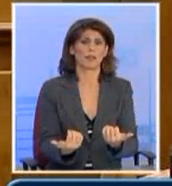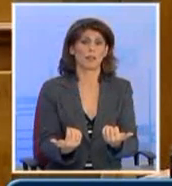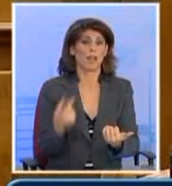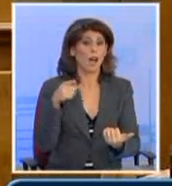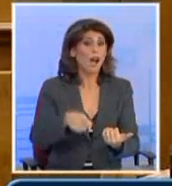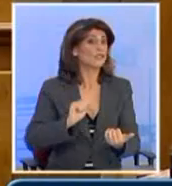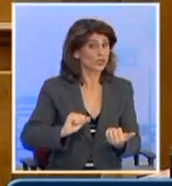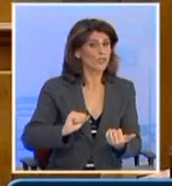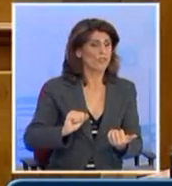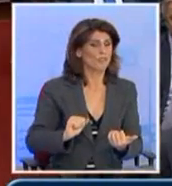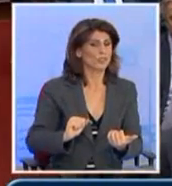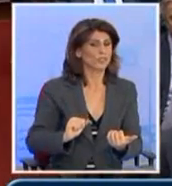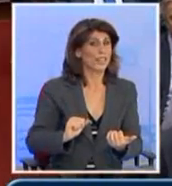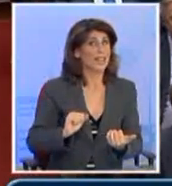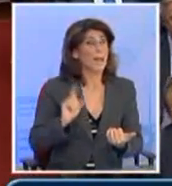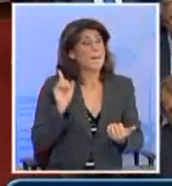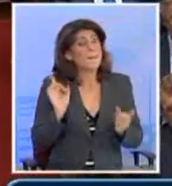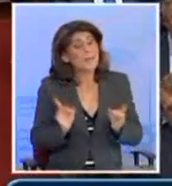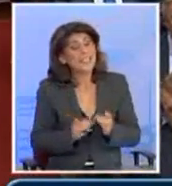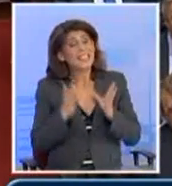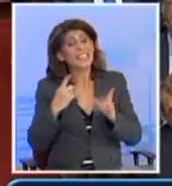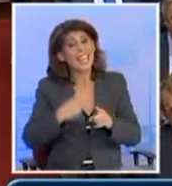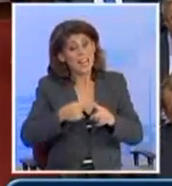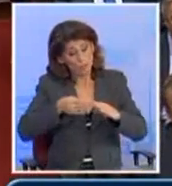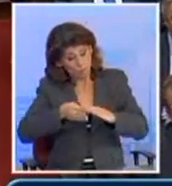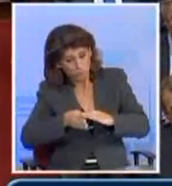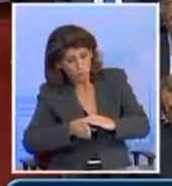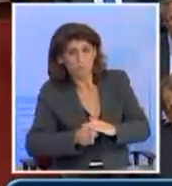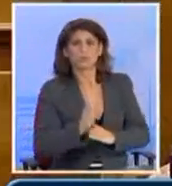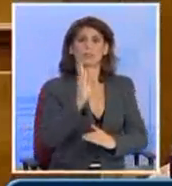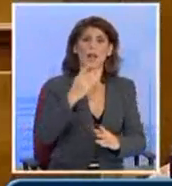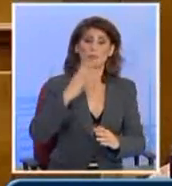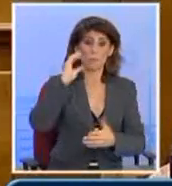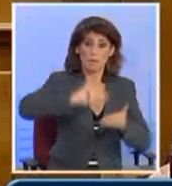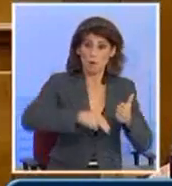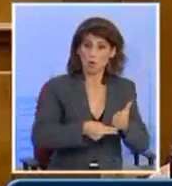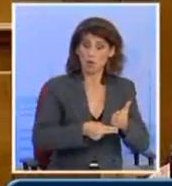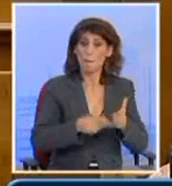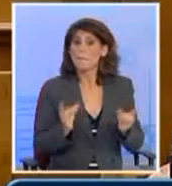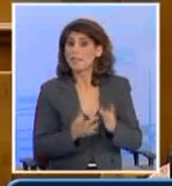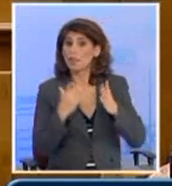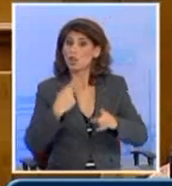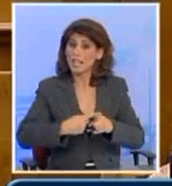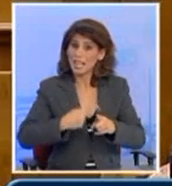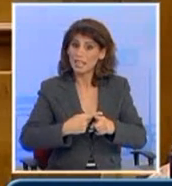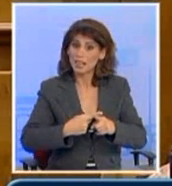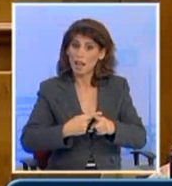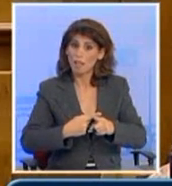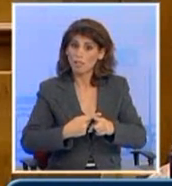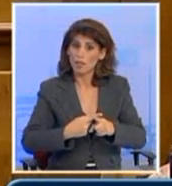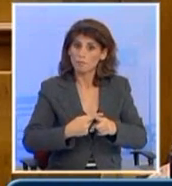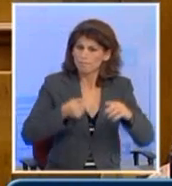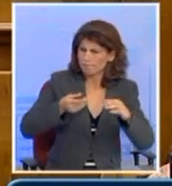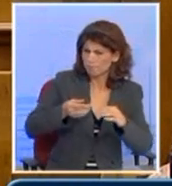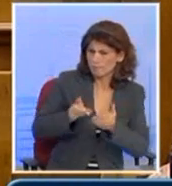Αυτός είναι ο φόβος. Μη τυχόν και η Ελλάδα βγει από το μνημόνιο, μη τυχόν και η Ελλάδα βγει από την εποπτεία της